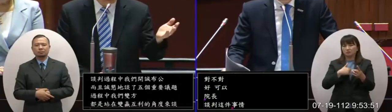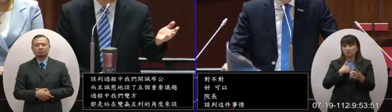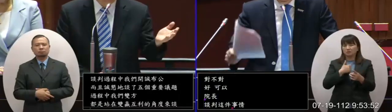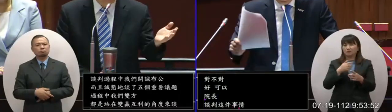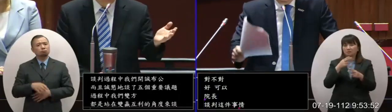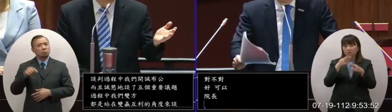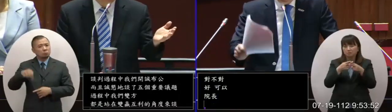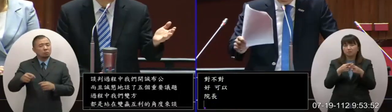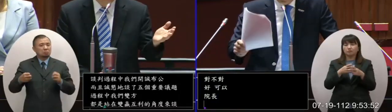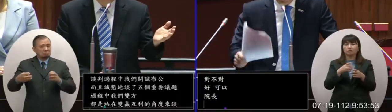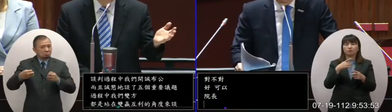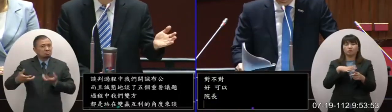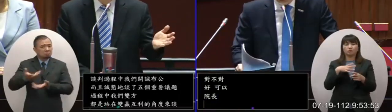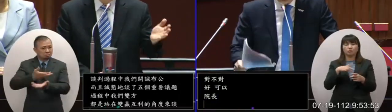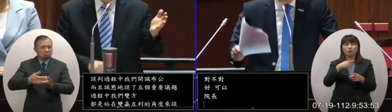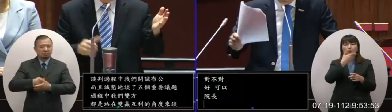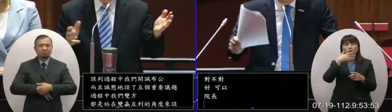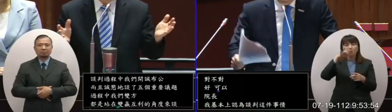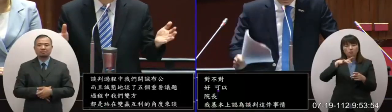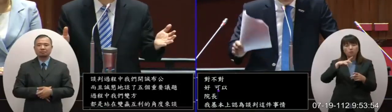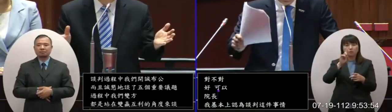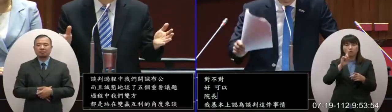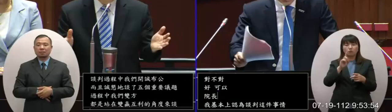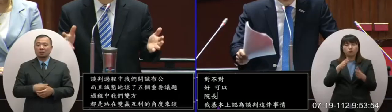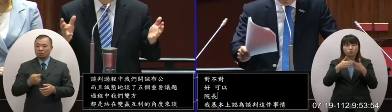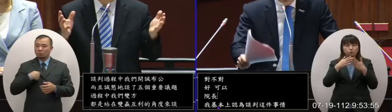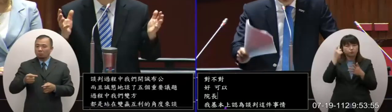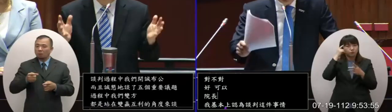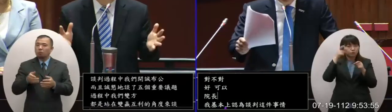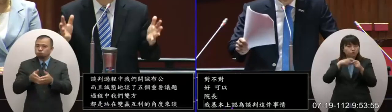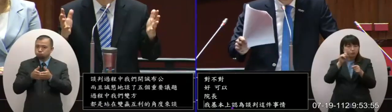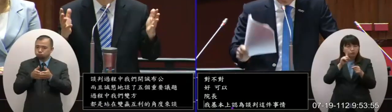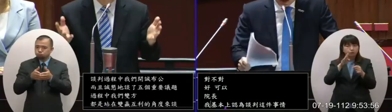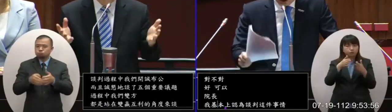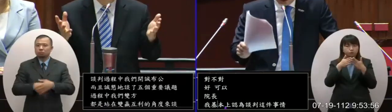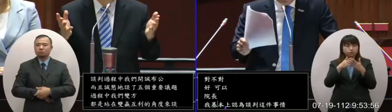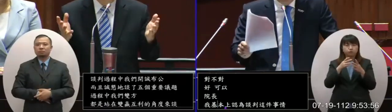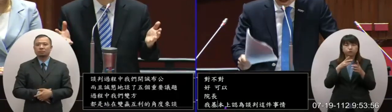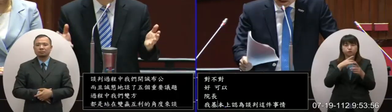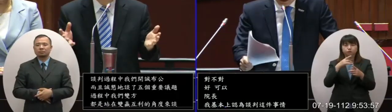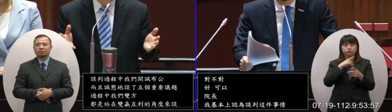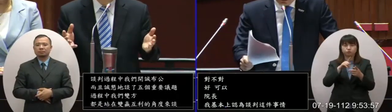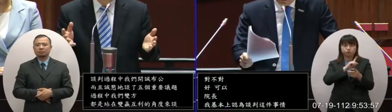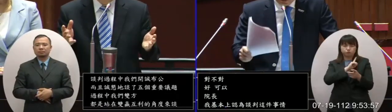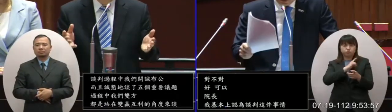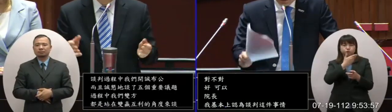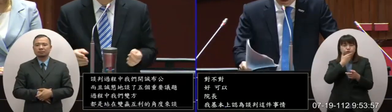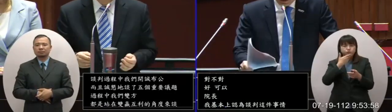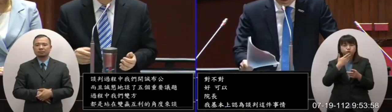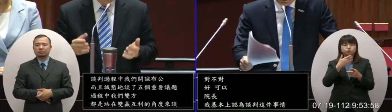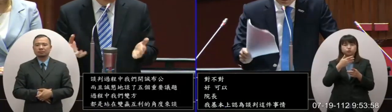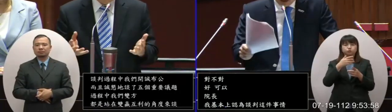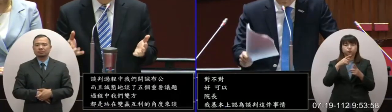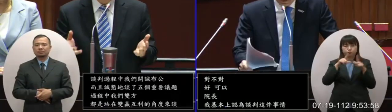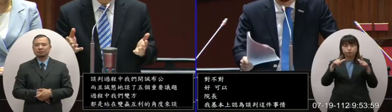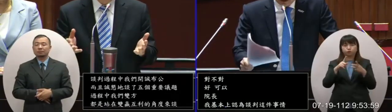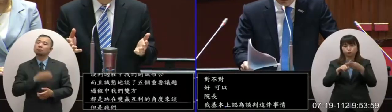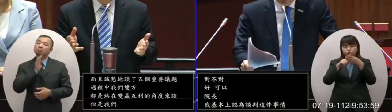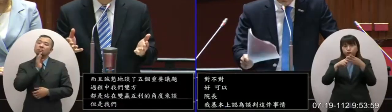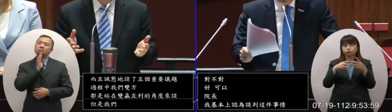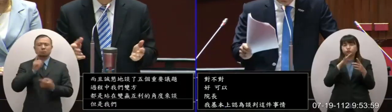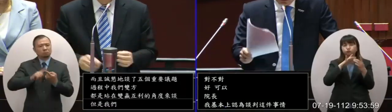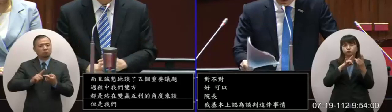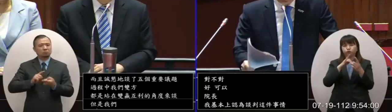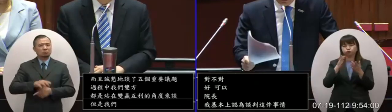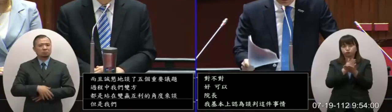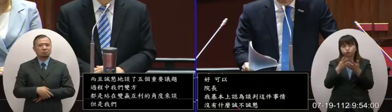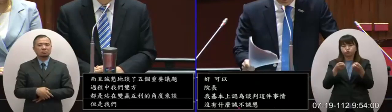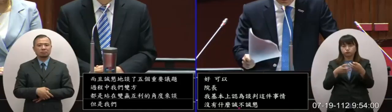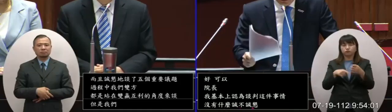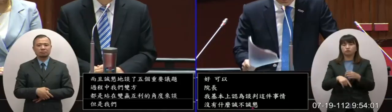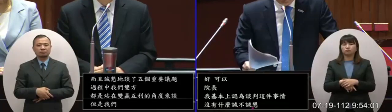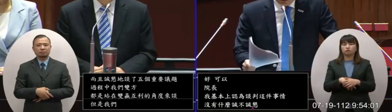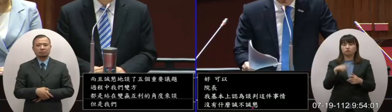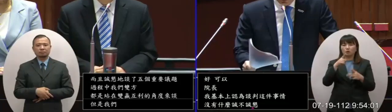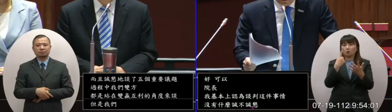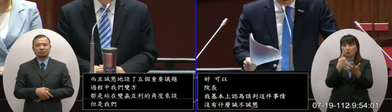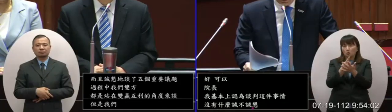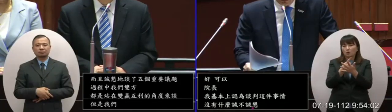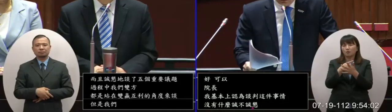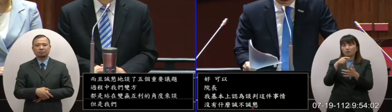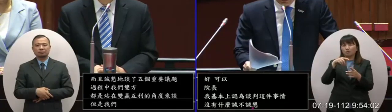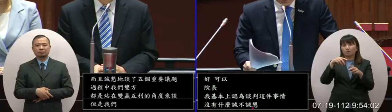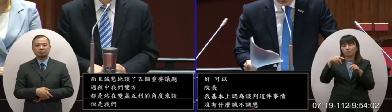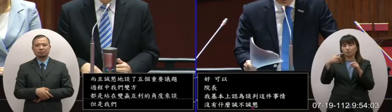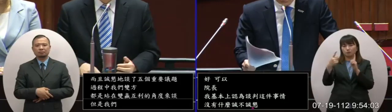誠